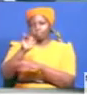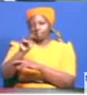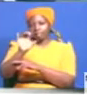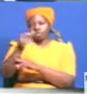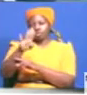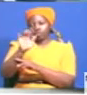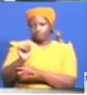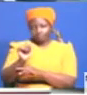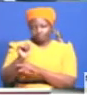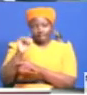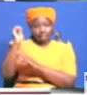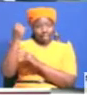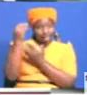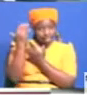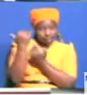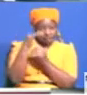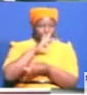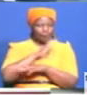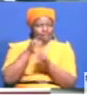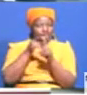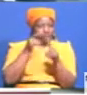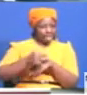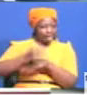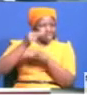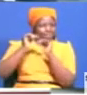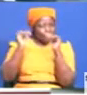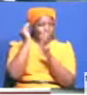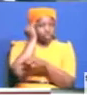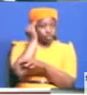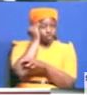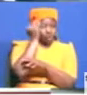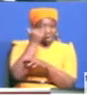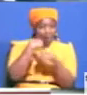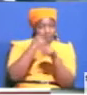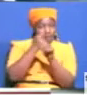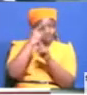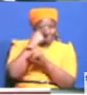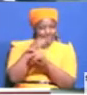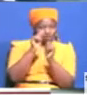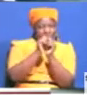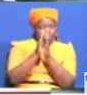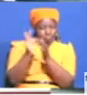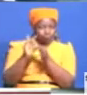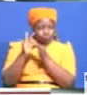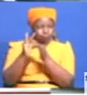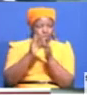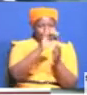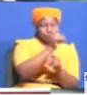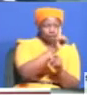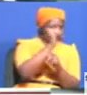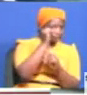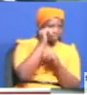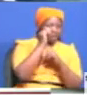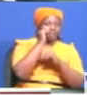inatarajiwa kunufaika kutokana na viwango vya juu vya elimu kupitia utathmini wa sera na ushirikiano baina ya wizara ya elimu na serikali ya